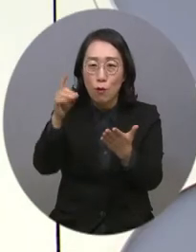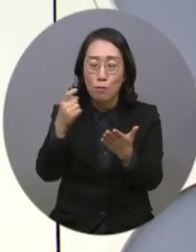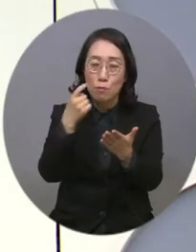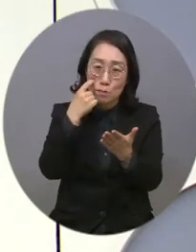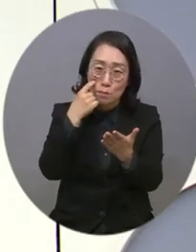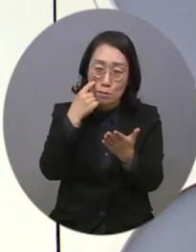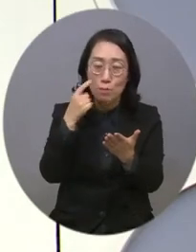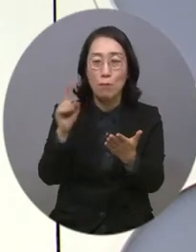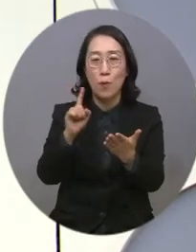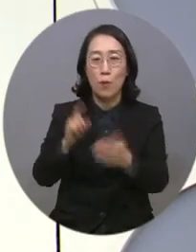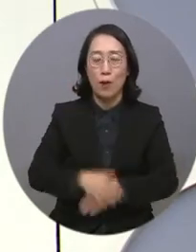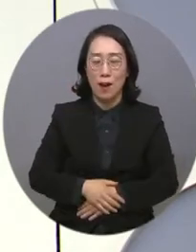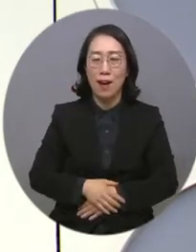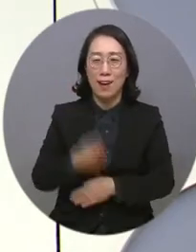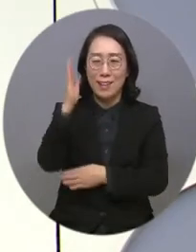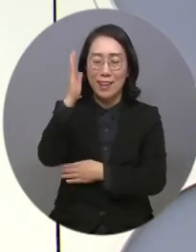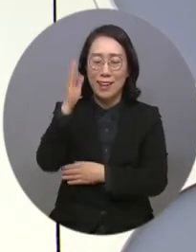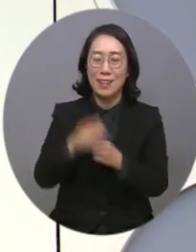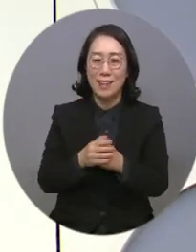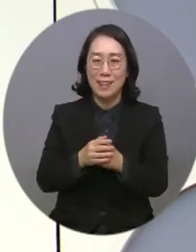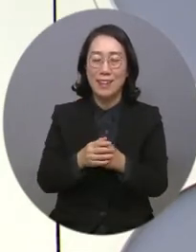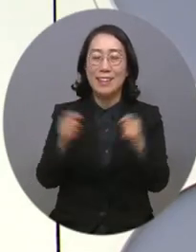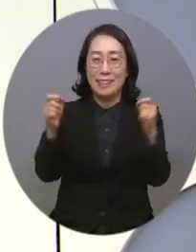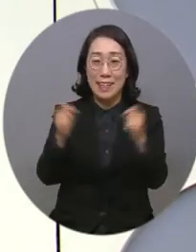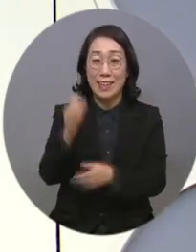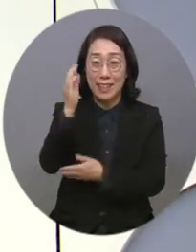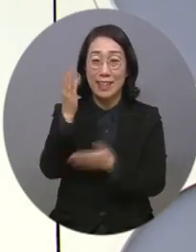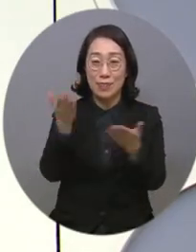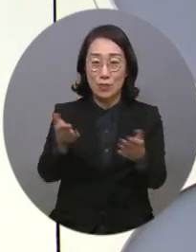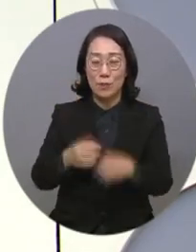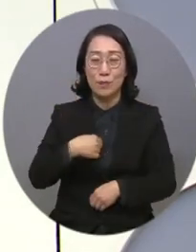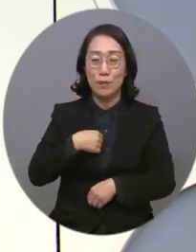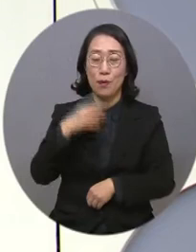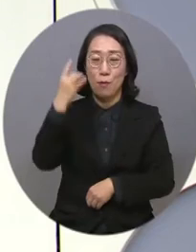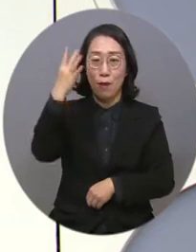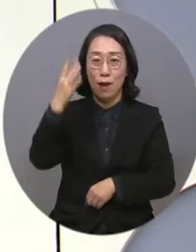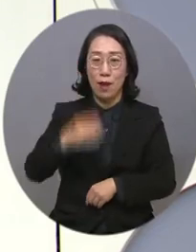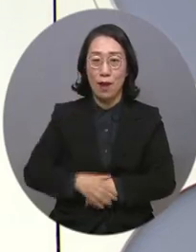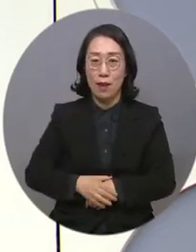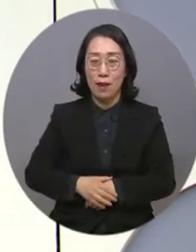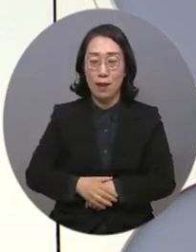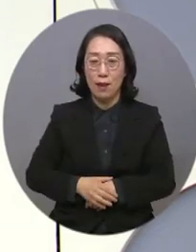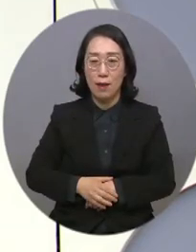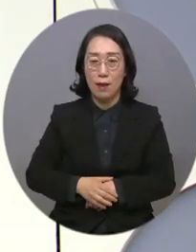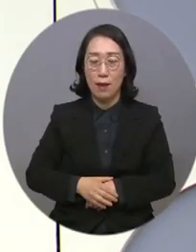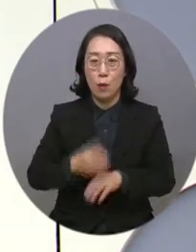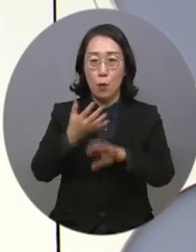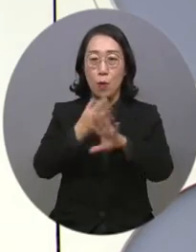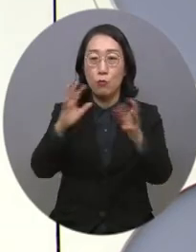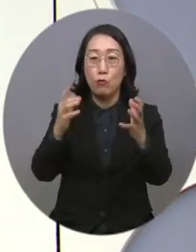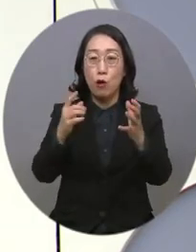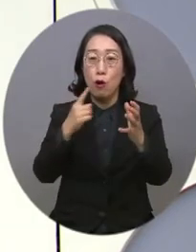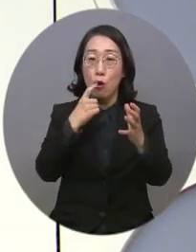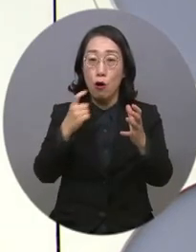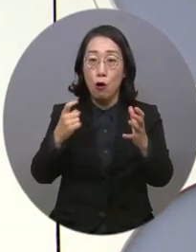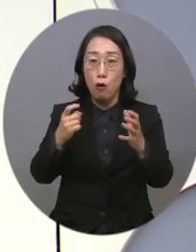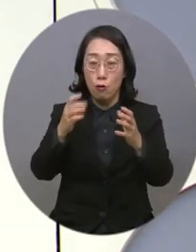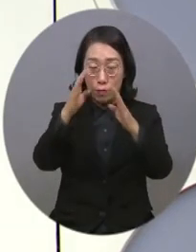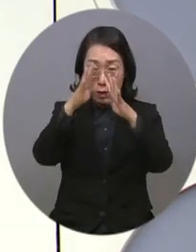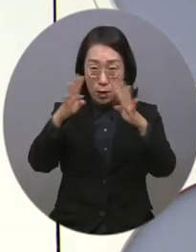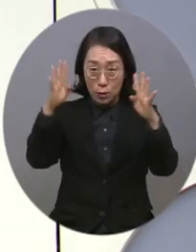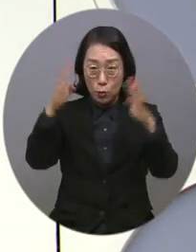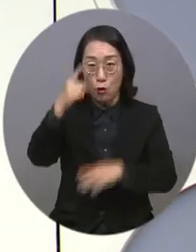참 그 사연 아주 긴데요. 짧게 말씀드리겠습니다. 예. 제가 원래 한국 외국어대학교 러시아과를 다녔습니다.